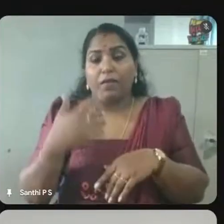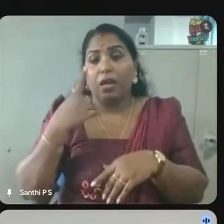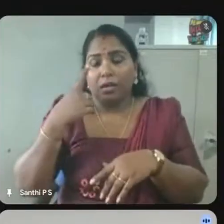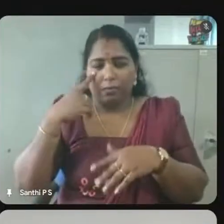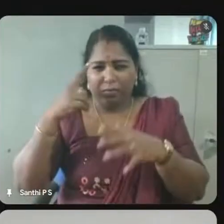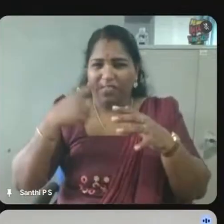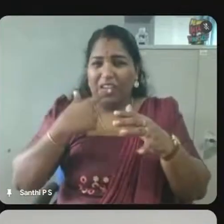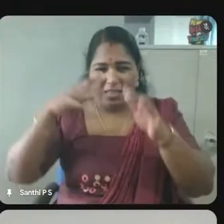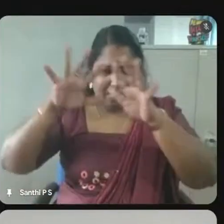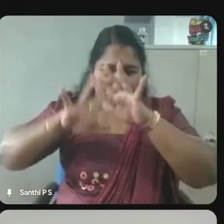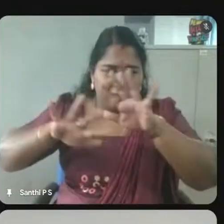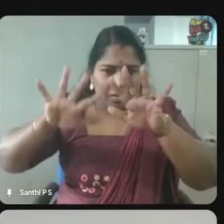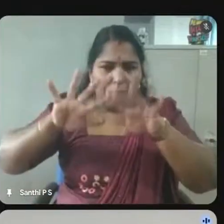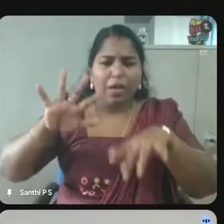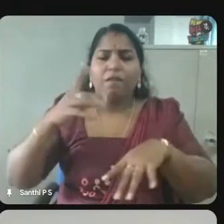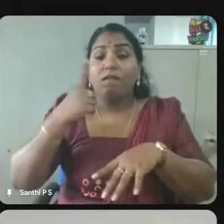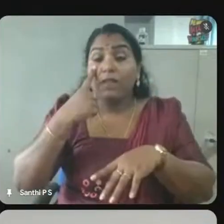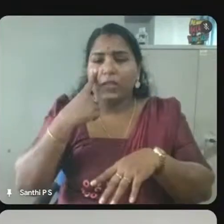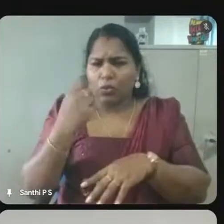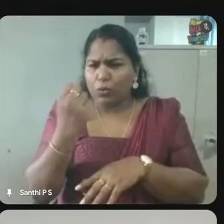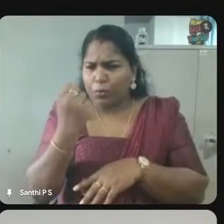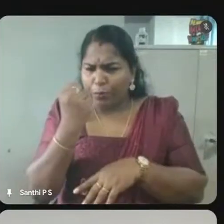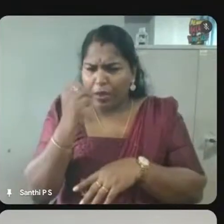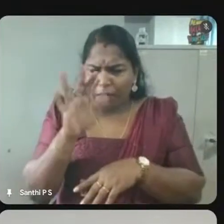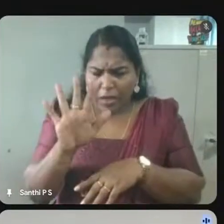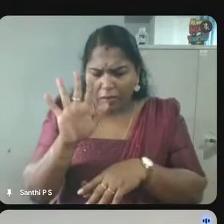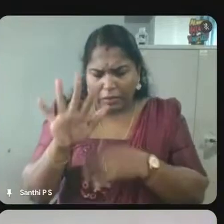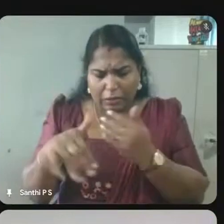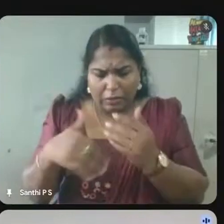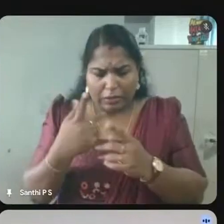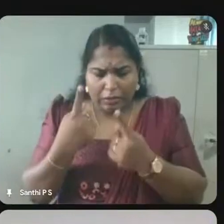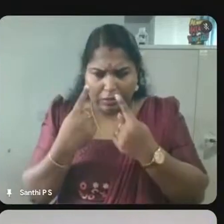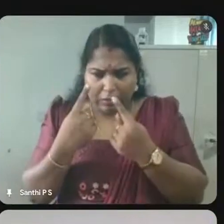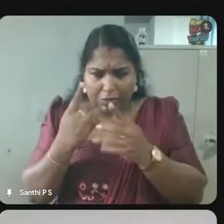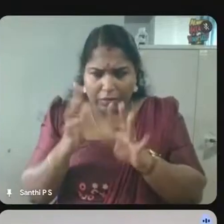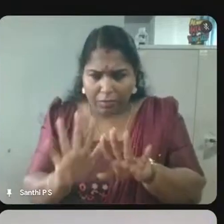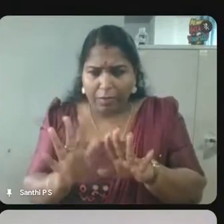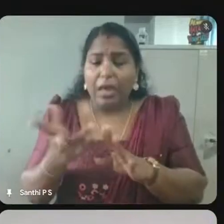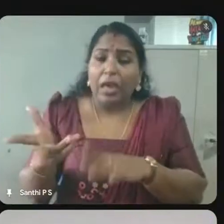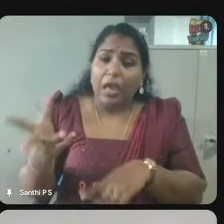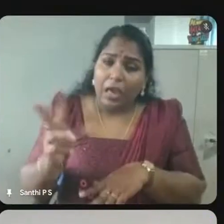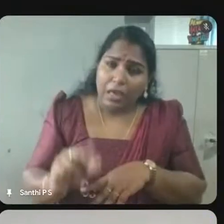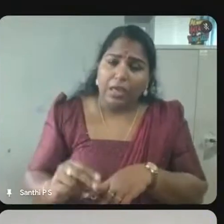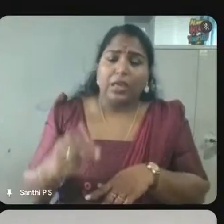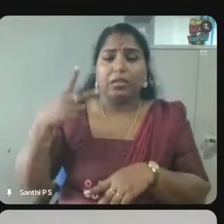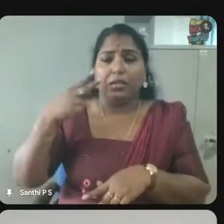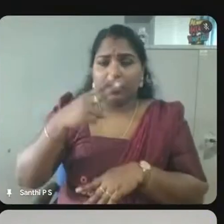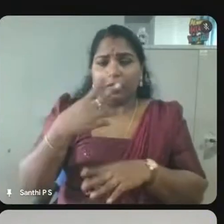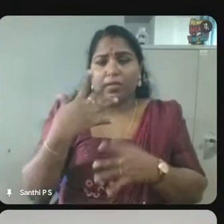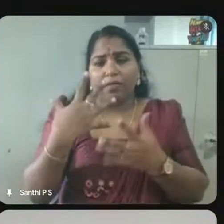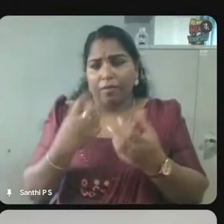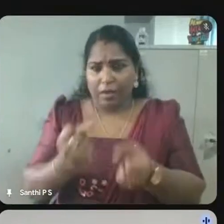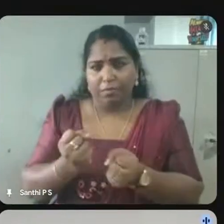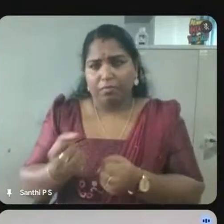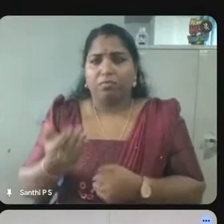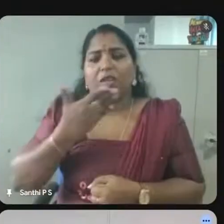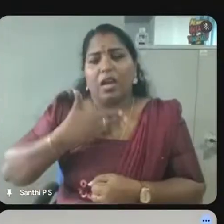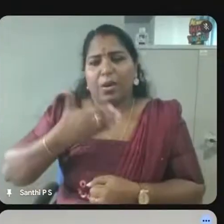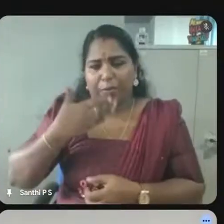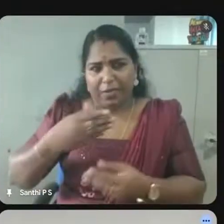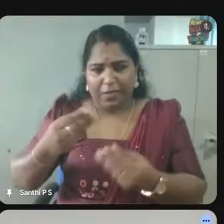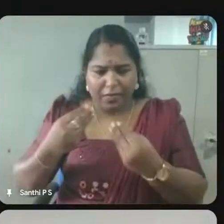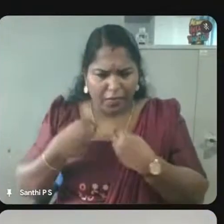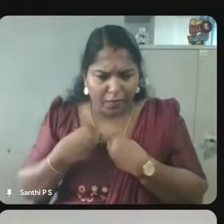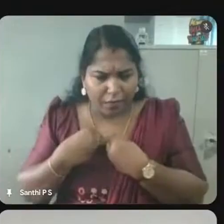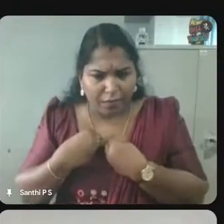ഞാൻ കൺസൾട്ട് ചെയ്തപ്പോ അവര് ഇനി ഒരു ചെറിയ സർജറി ഇവിടെ നടത്തണം എന്നാണ് അഡ്വൈസ് ചെയ്തിരിക്കുന്നത്. ഞാനത്